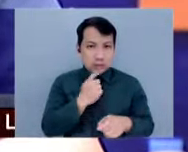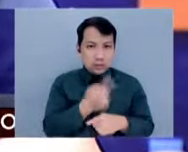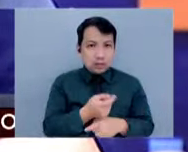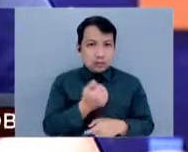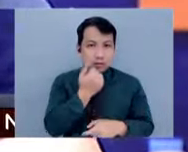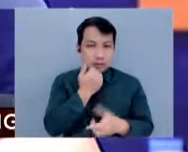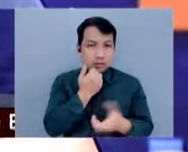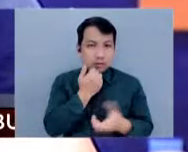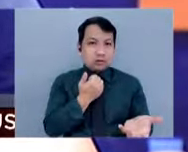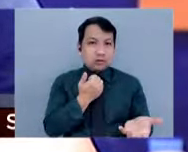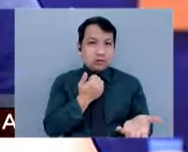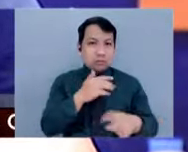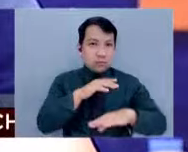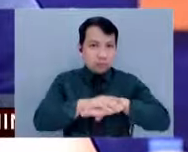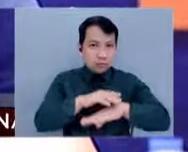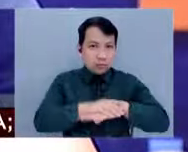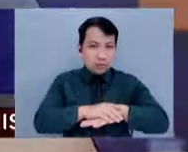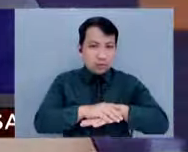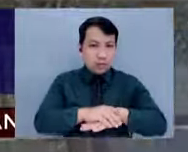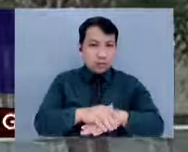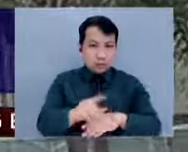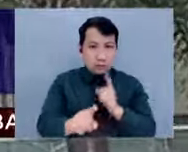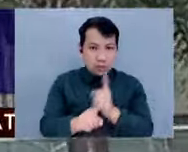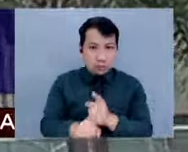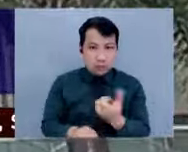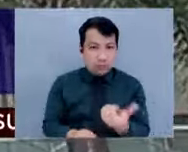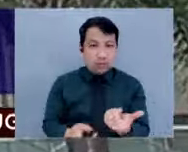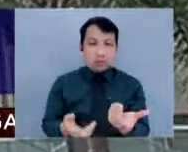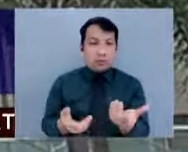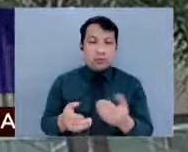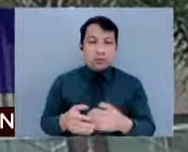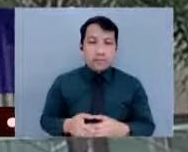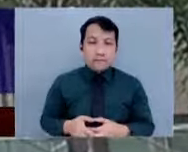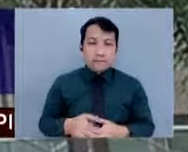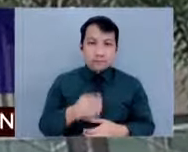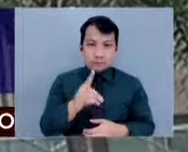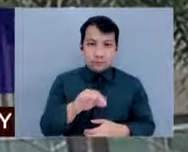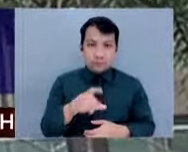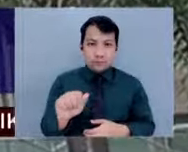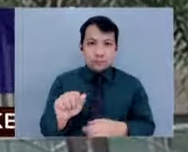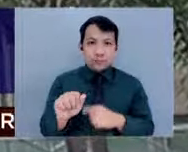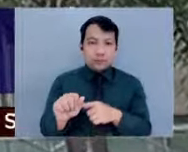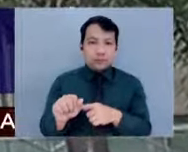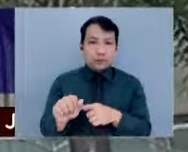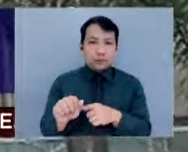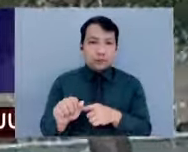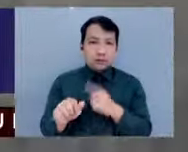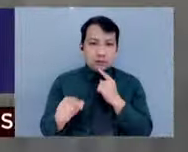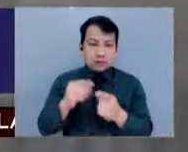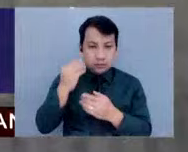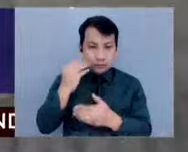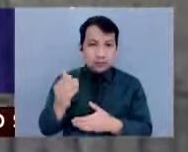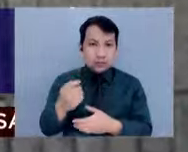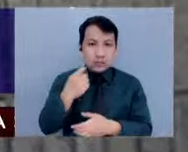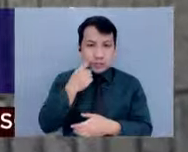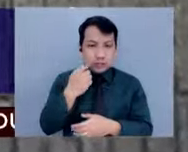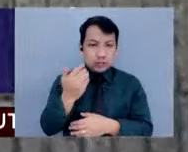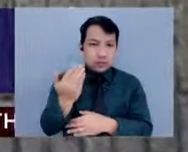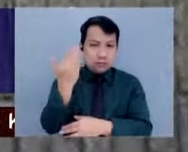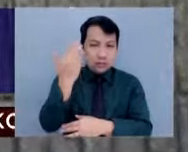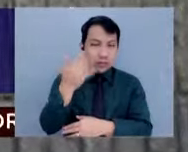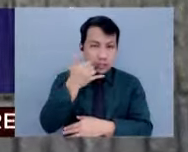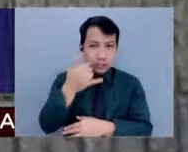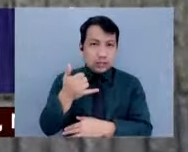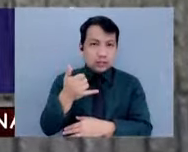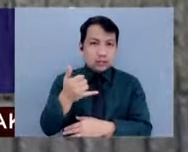na, magbabanta. Tama ba yon? Ang DFA naman, Kinausap na kaninang umaga sa telepono ang